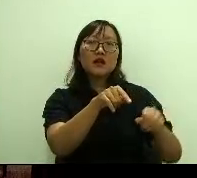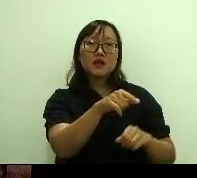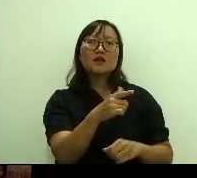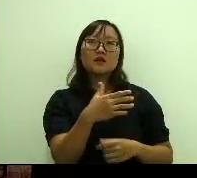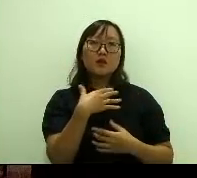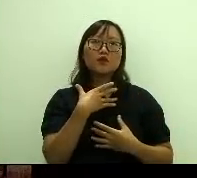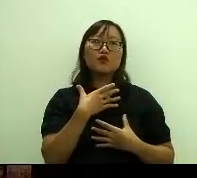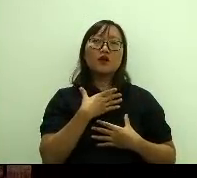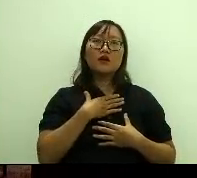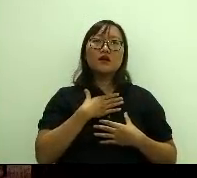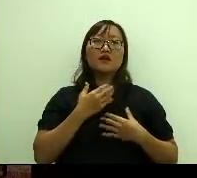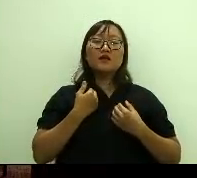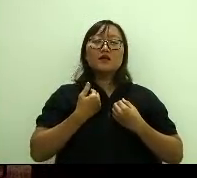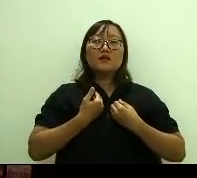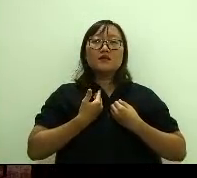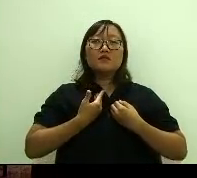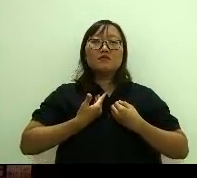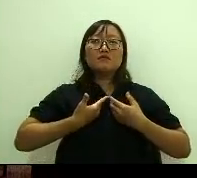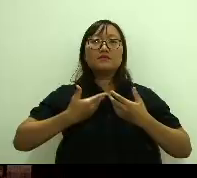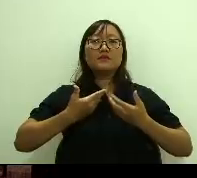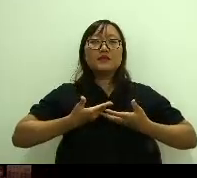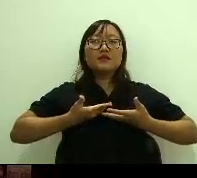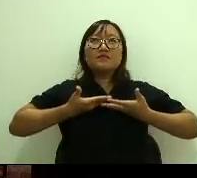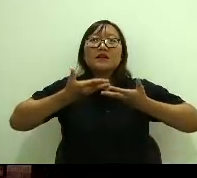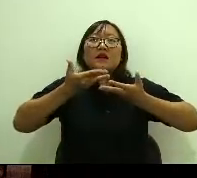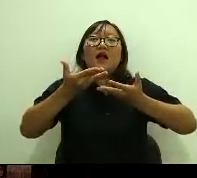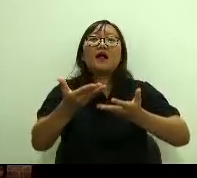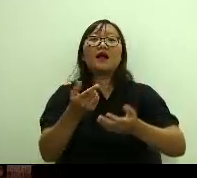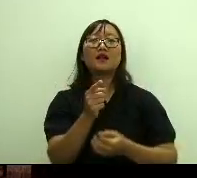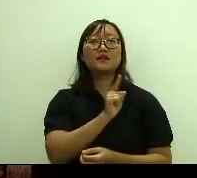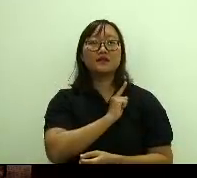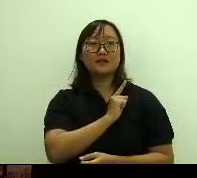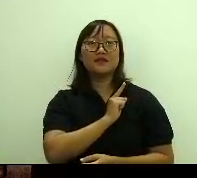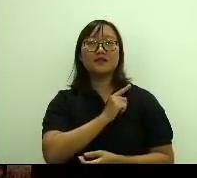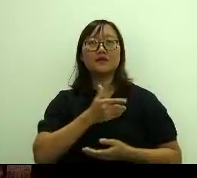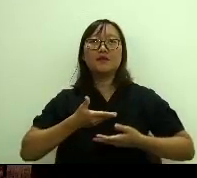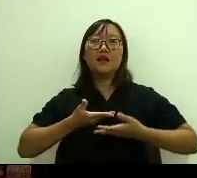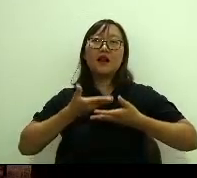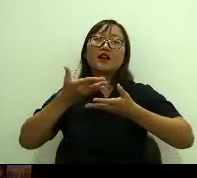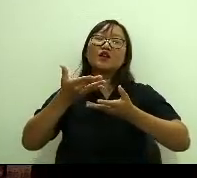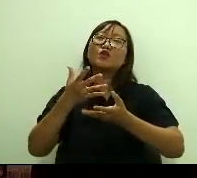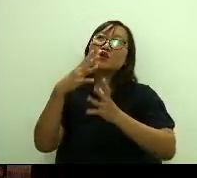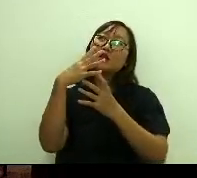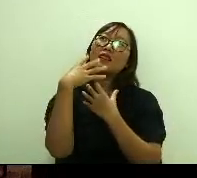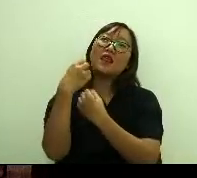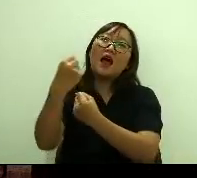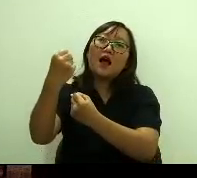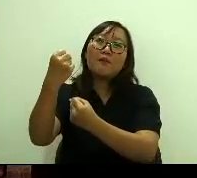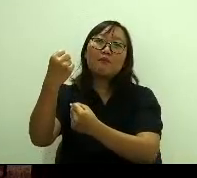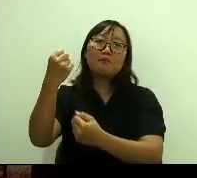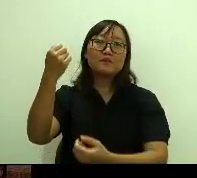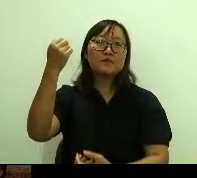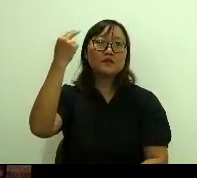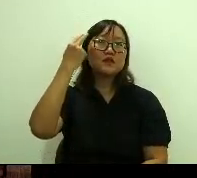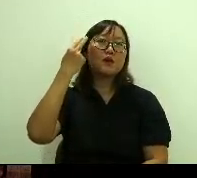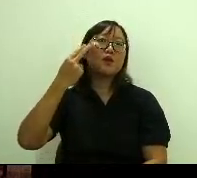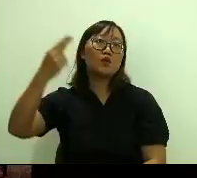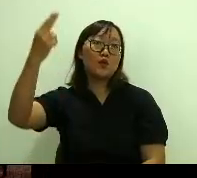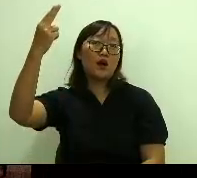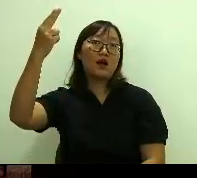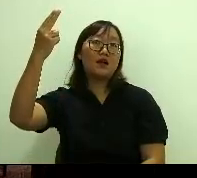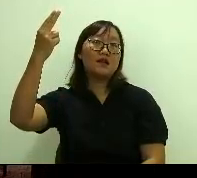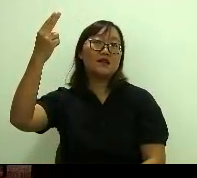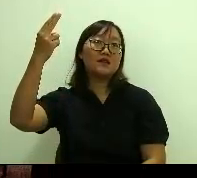saudari-saudaraku terkasih, biarkan jaring kasih Allah bebas mengangkat kita